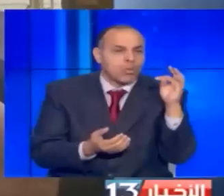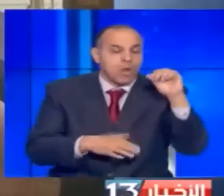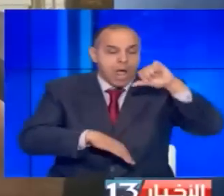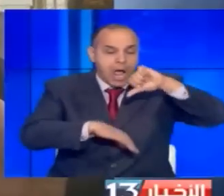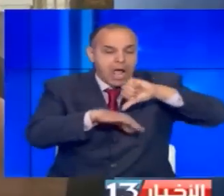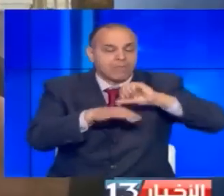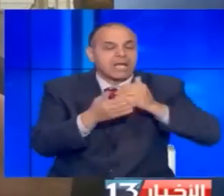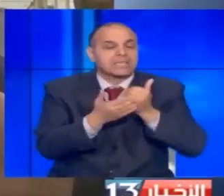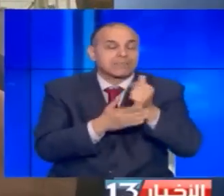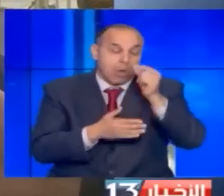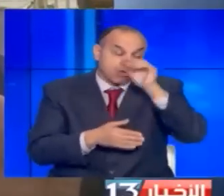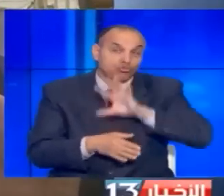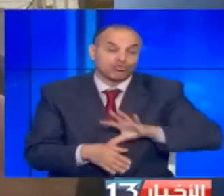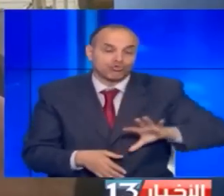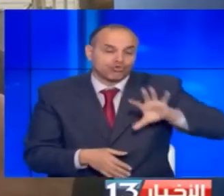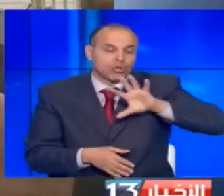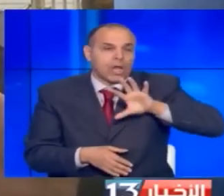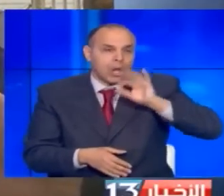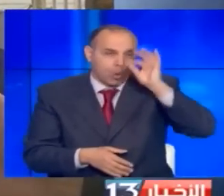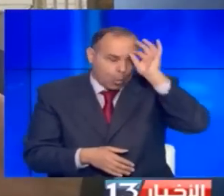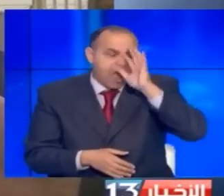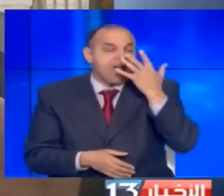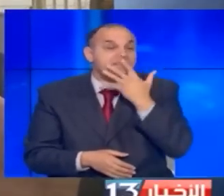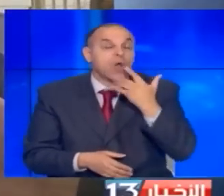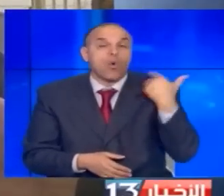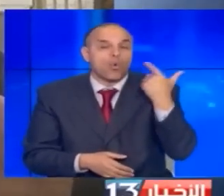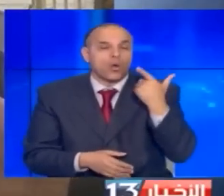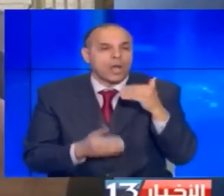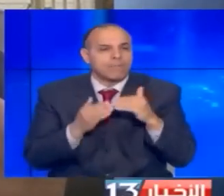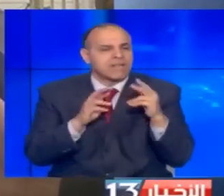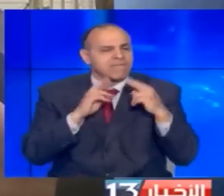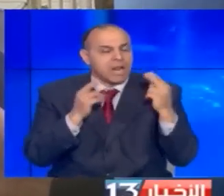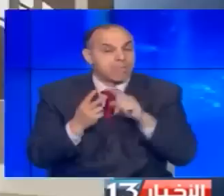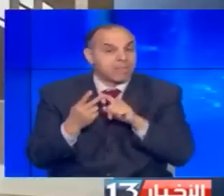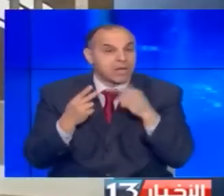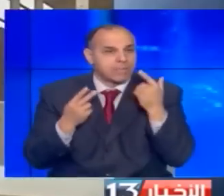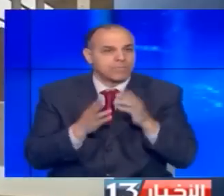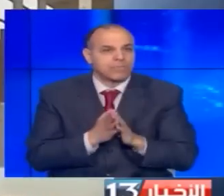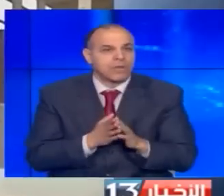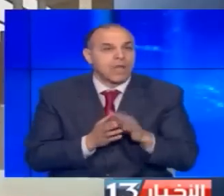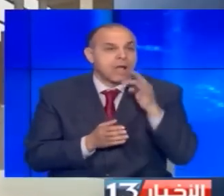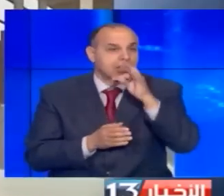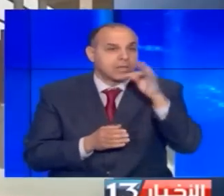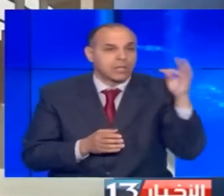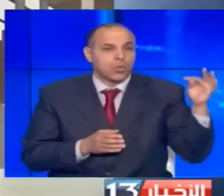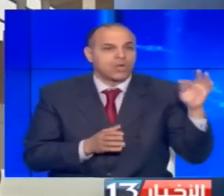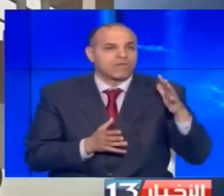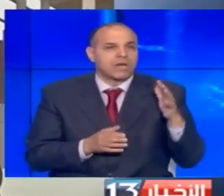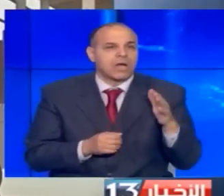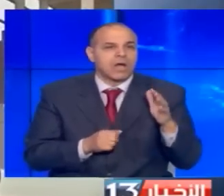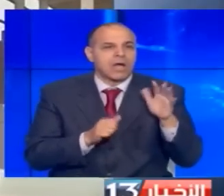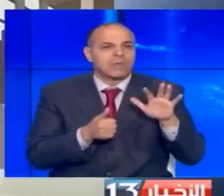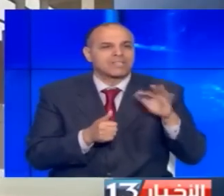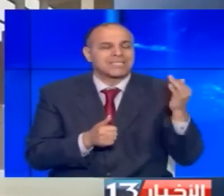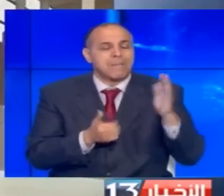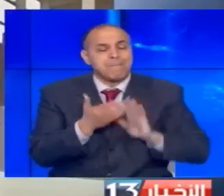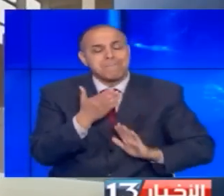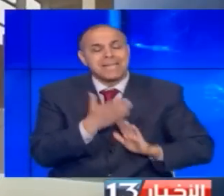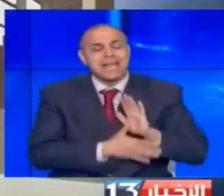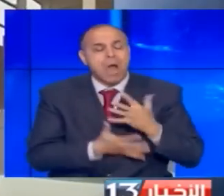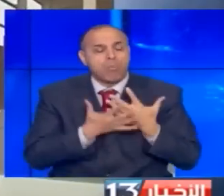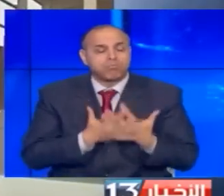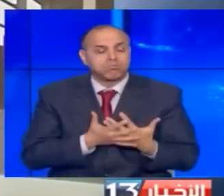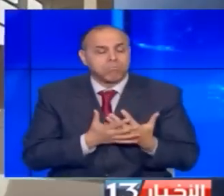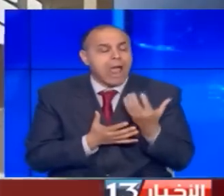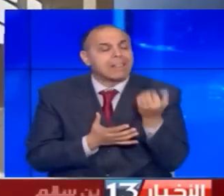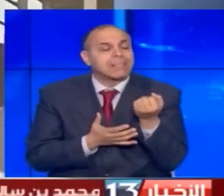نتاع الجبس إن شاء الله على المستوى القاري ولما لا على المستوى العالمي ان شاء الله. تطاوين فيها قرابه 65 مليار طن من